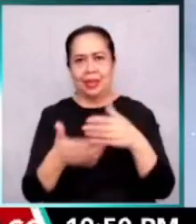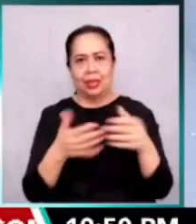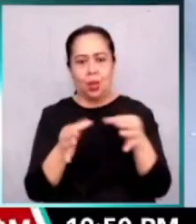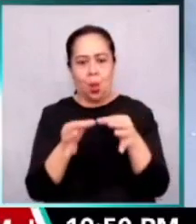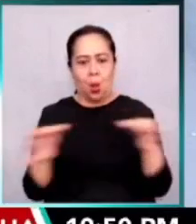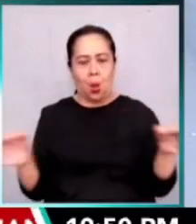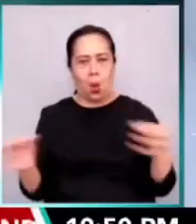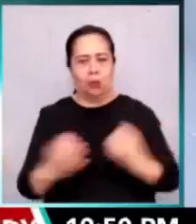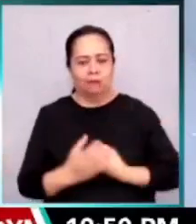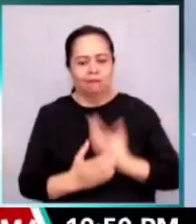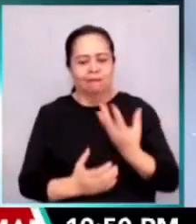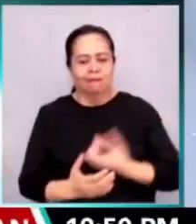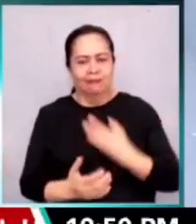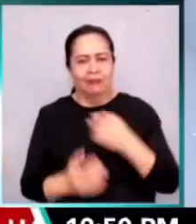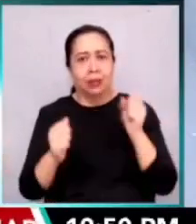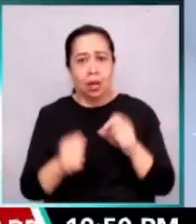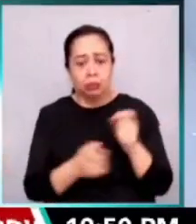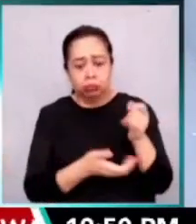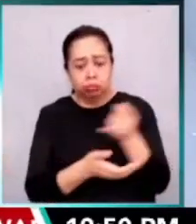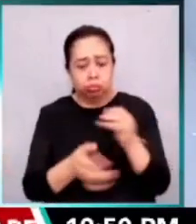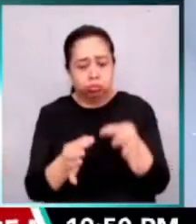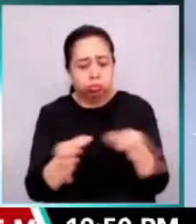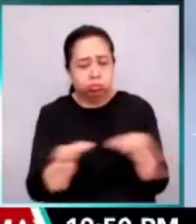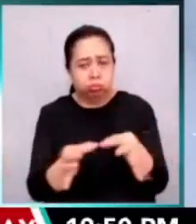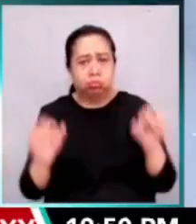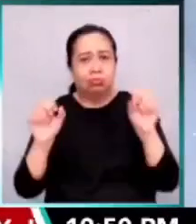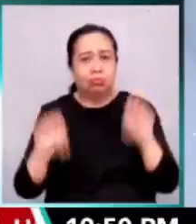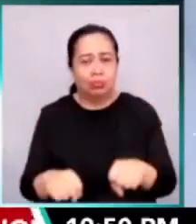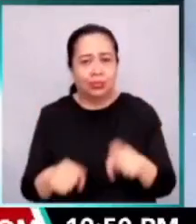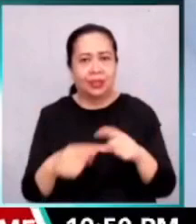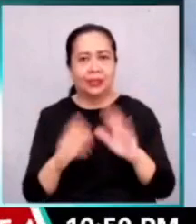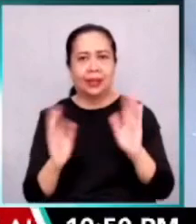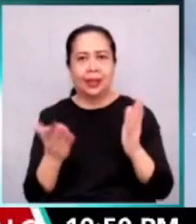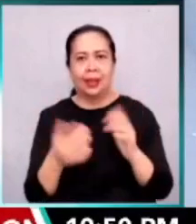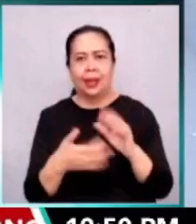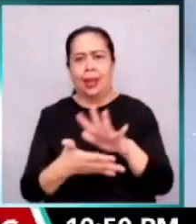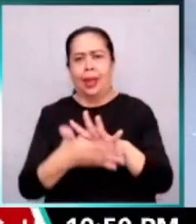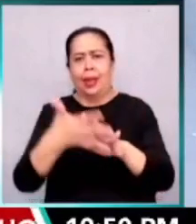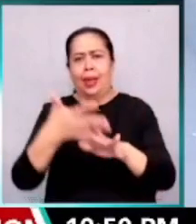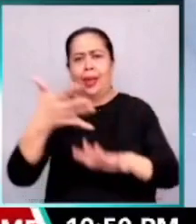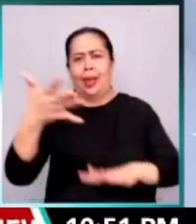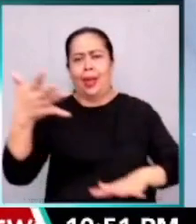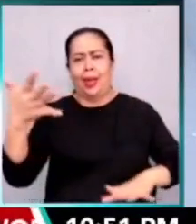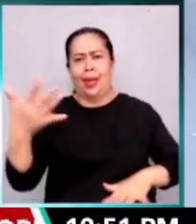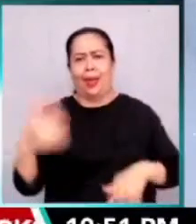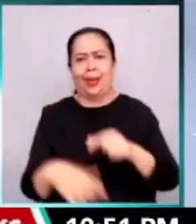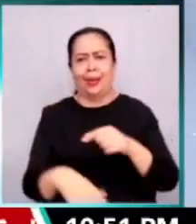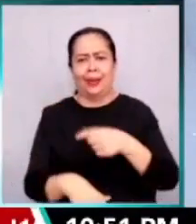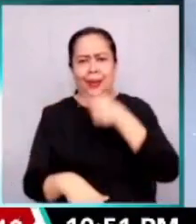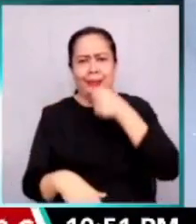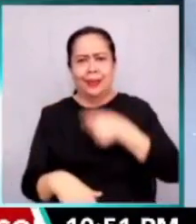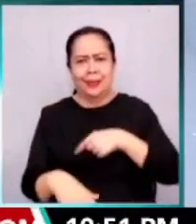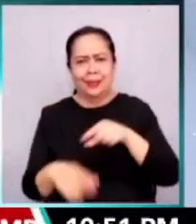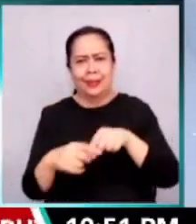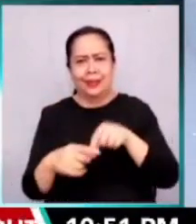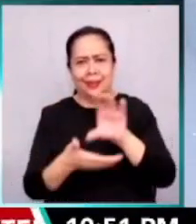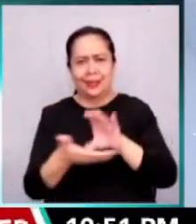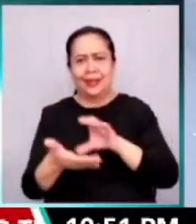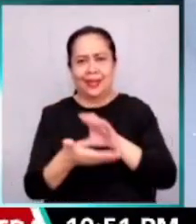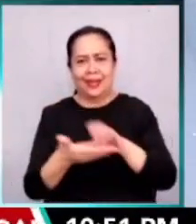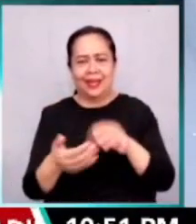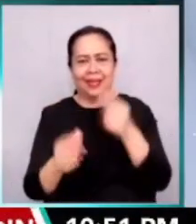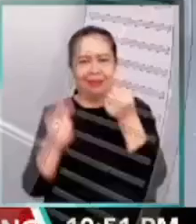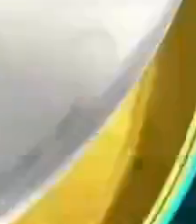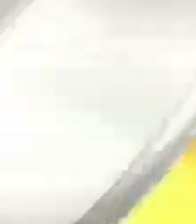saloobin, kaya raw isulat lahat yan. Ang mala Nobel ang birthday dedication sa isang cake. Pusuan sa report